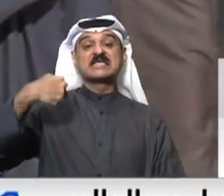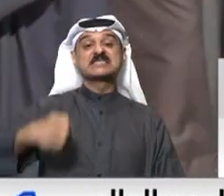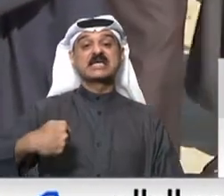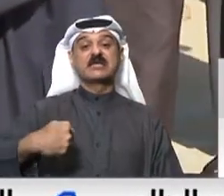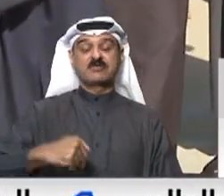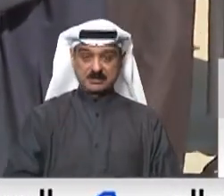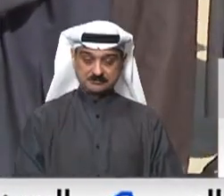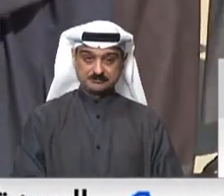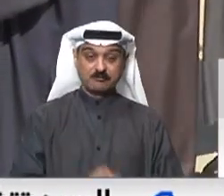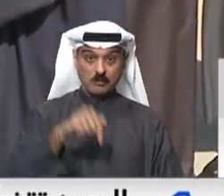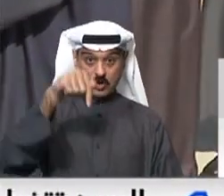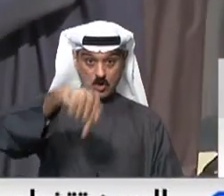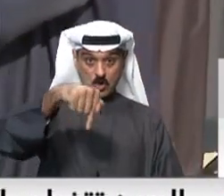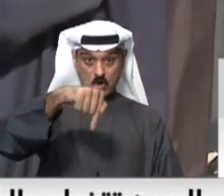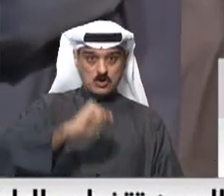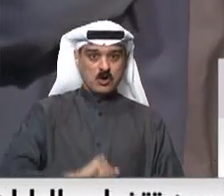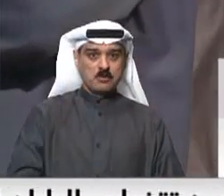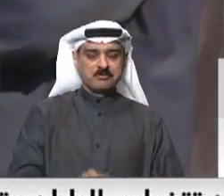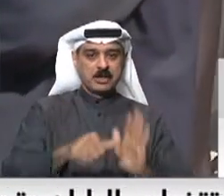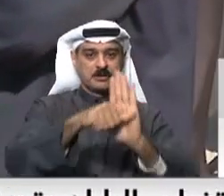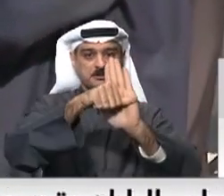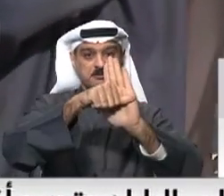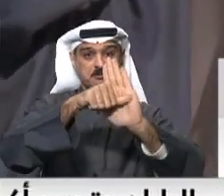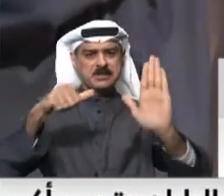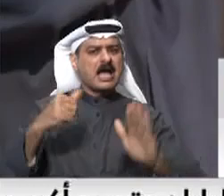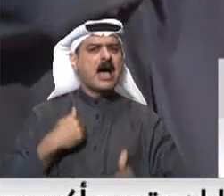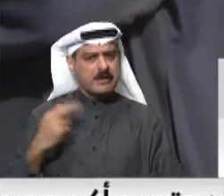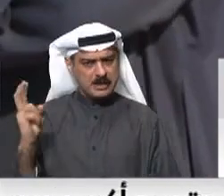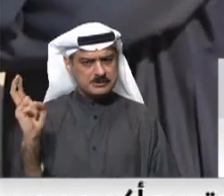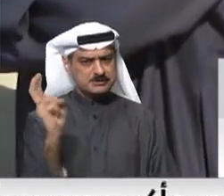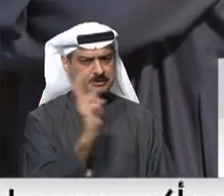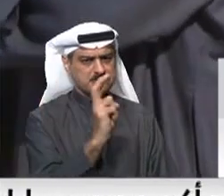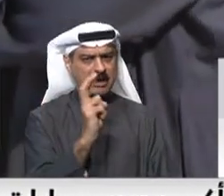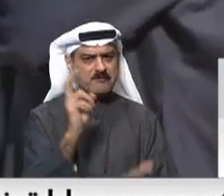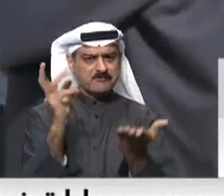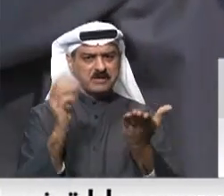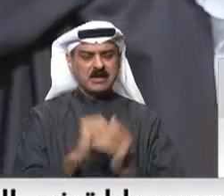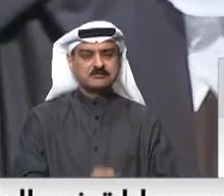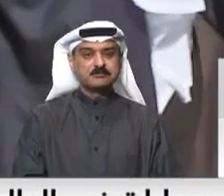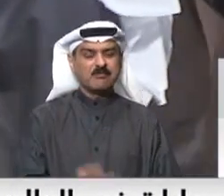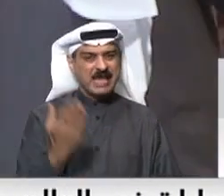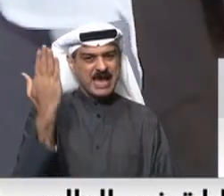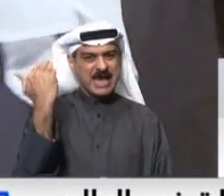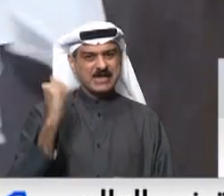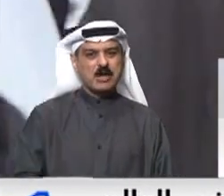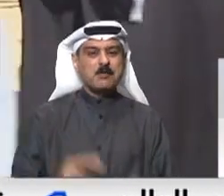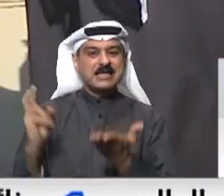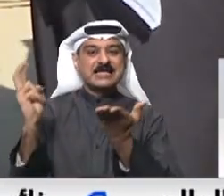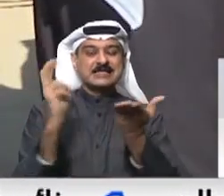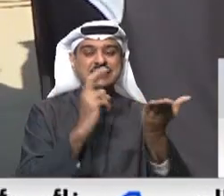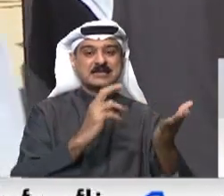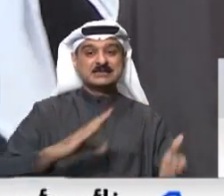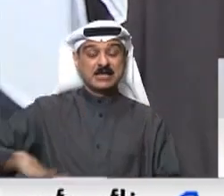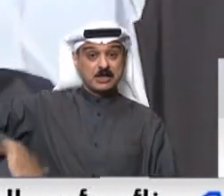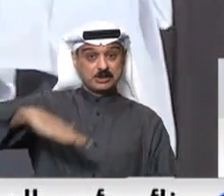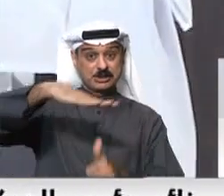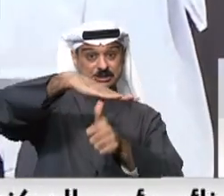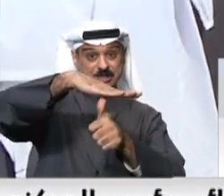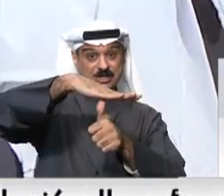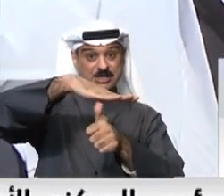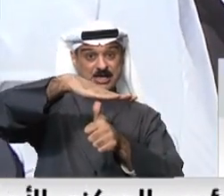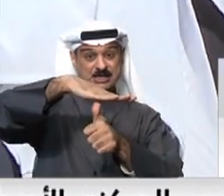والكويت، لأن في أثناء زيارتي لصاحب السمو الأمير الشيخ مشعل